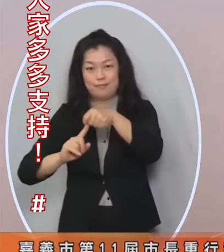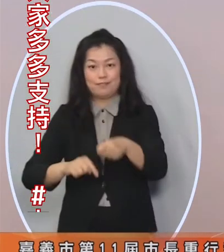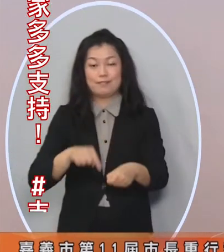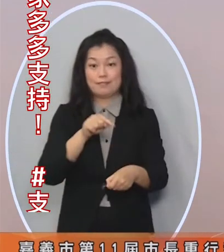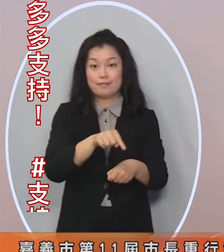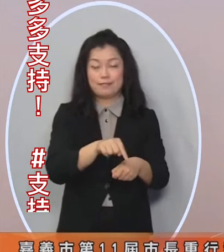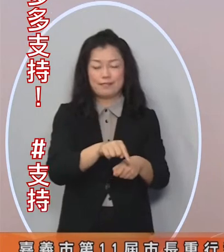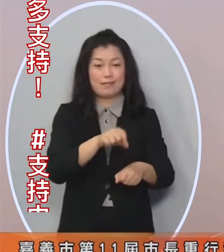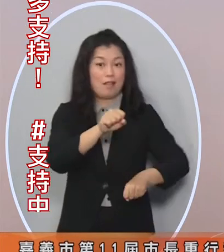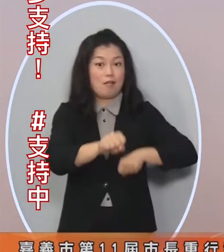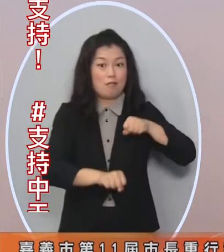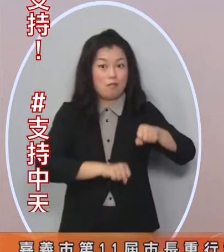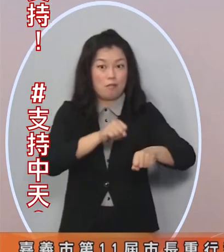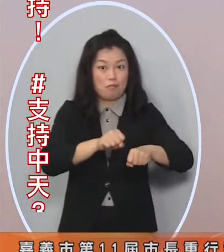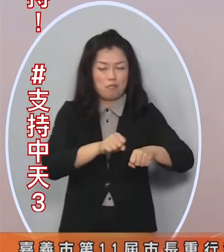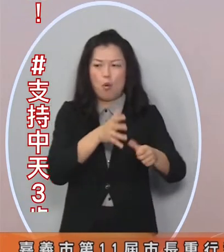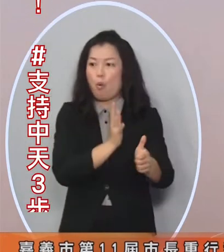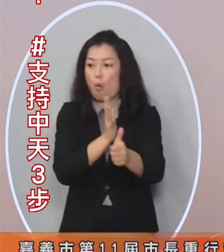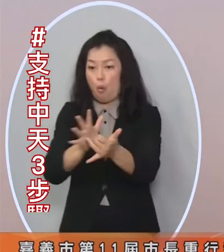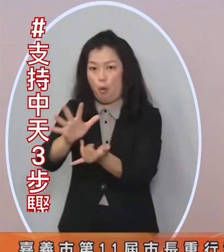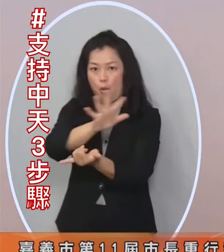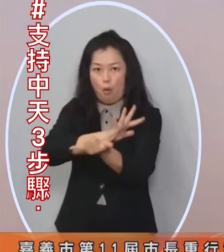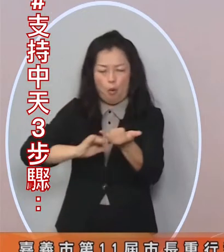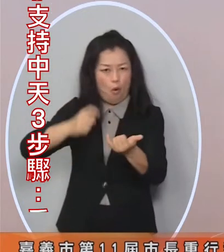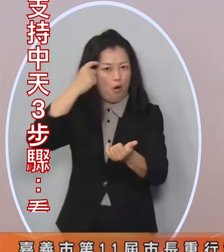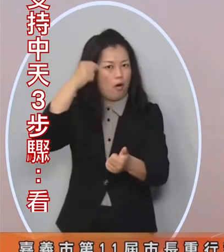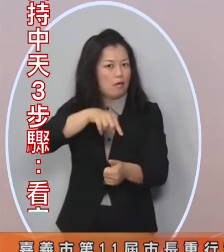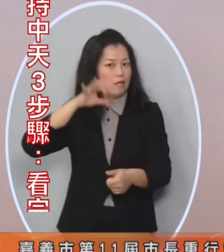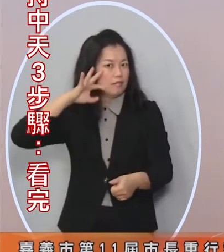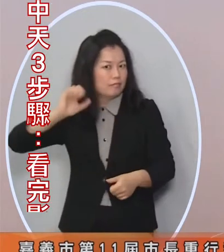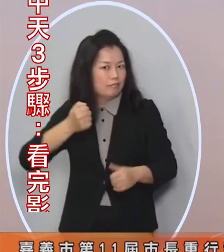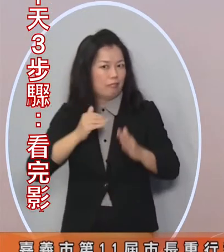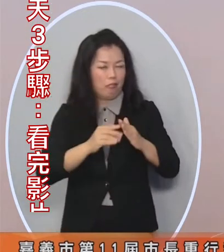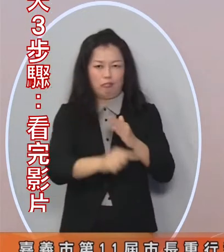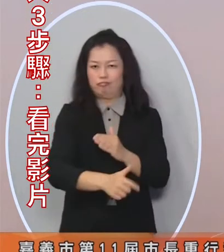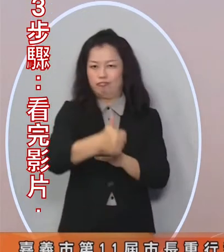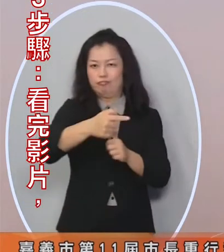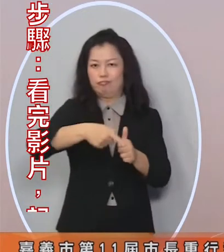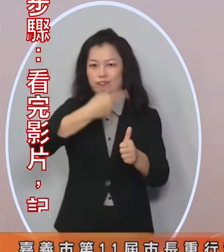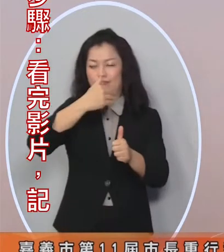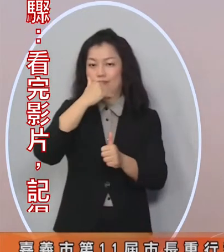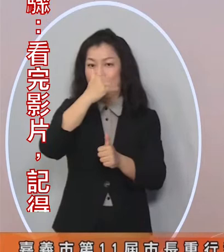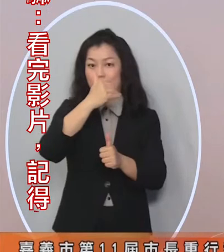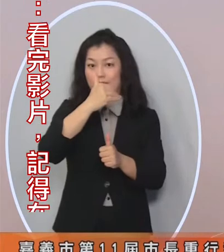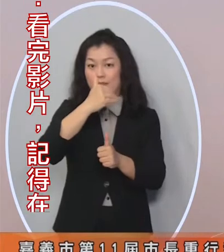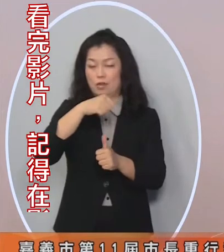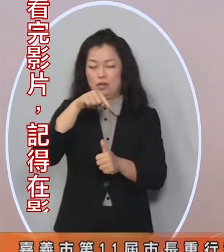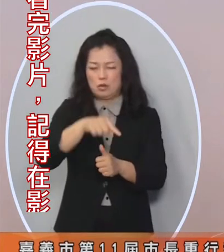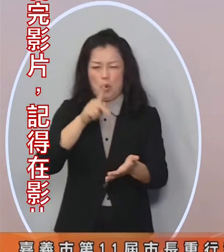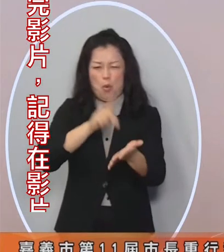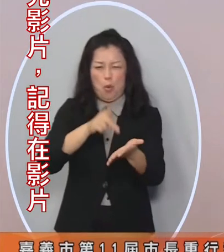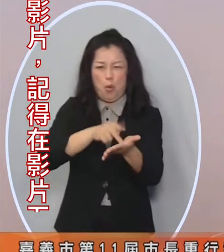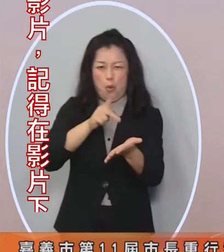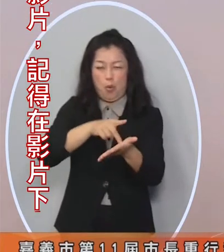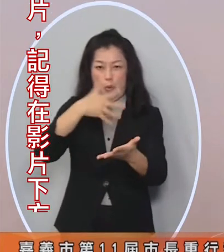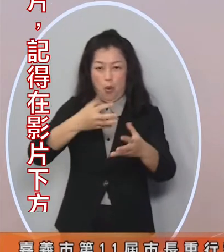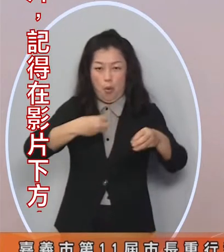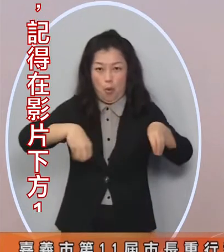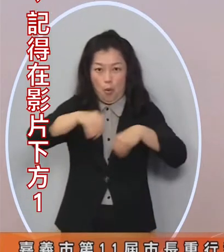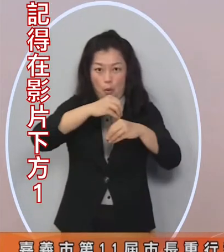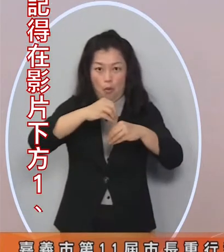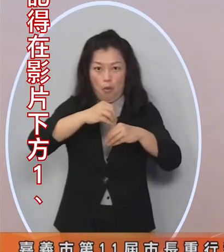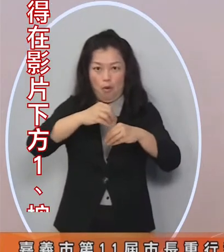但是全国满意度最高的，而且它的周转率仅次于台北，居全国第